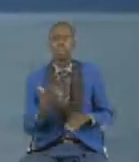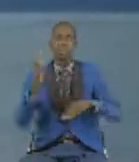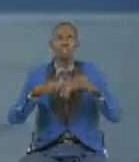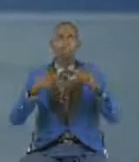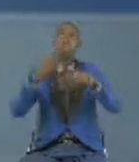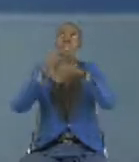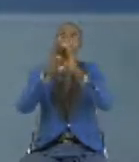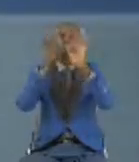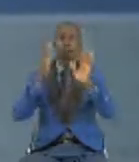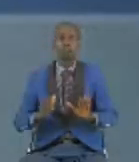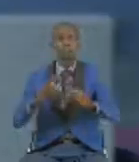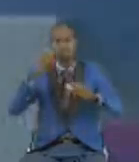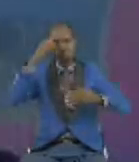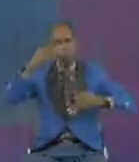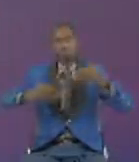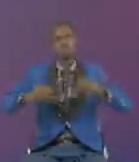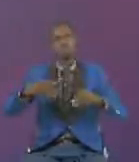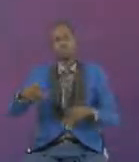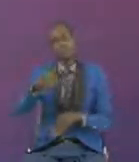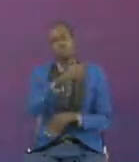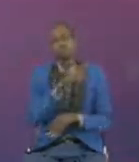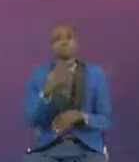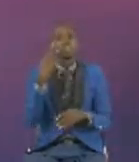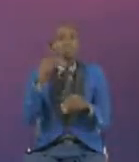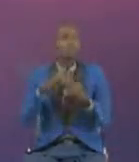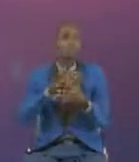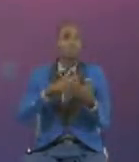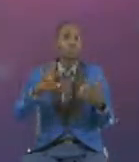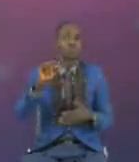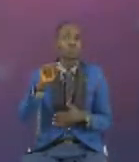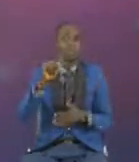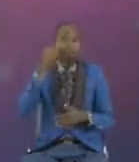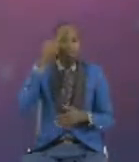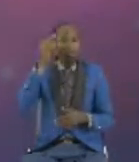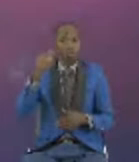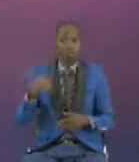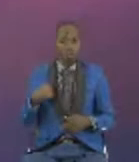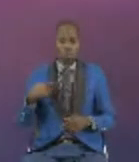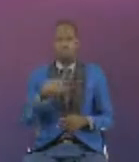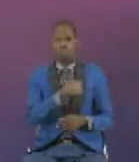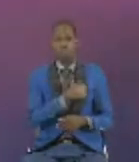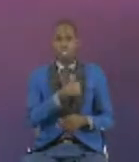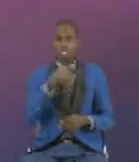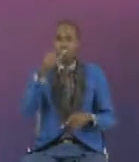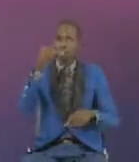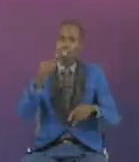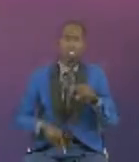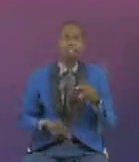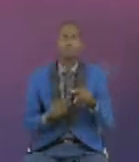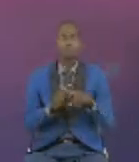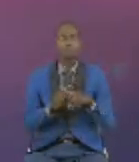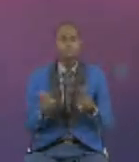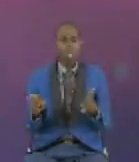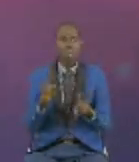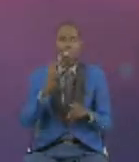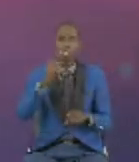Jugez-vous-en. Verset 20, ils dirent, car moi, je ne peux pas ne pas parler de ce que... Ça, c'est le